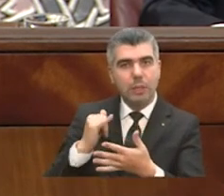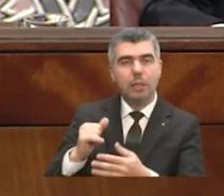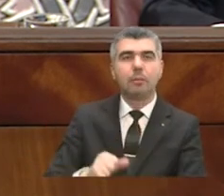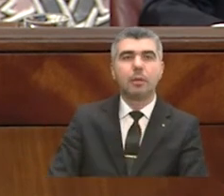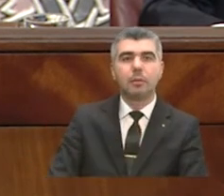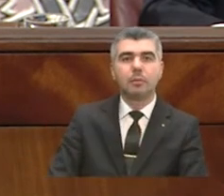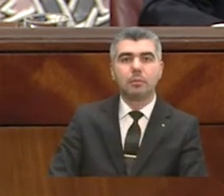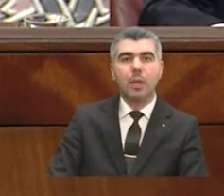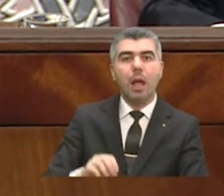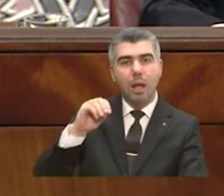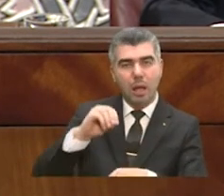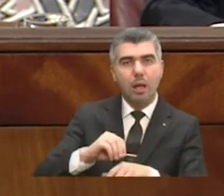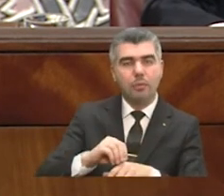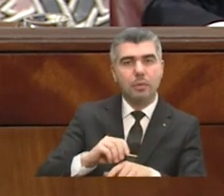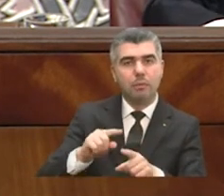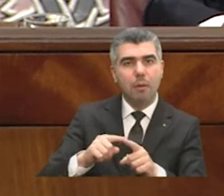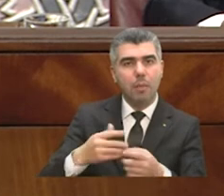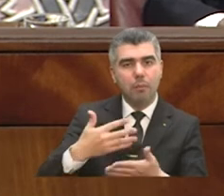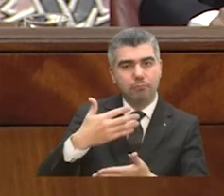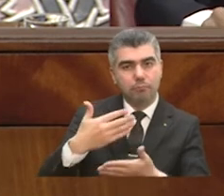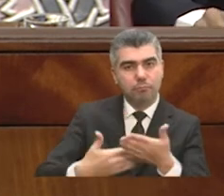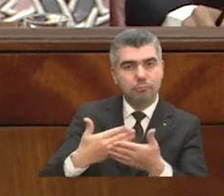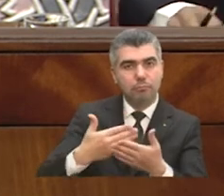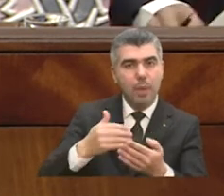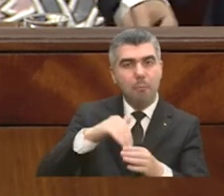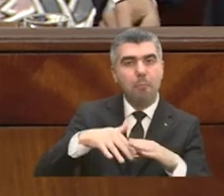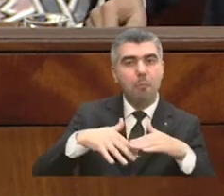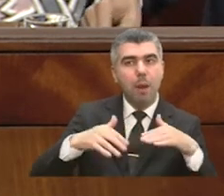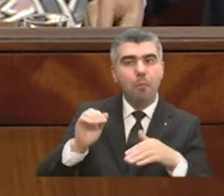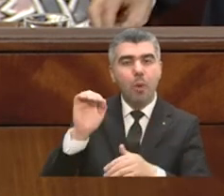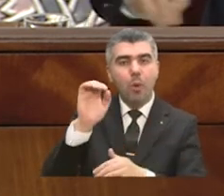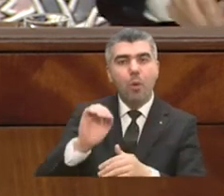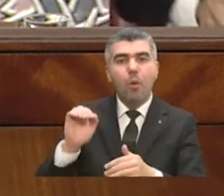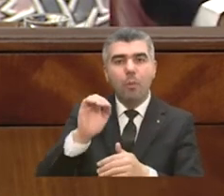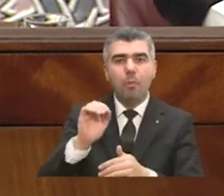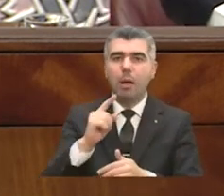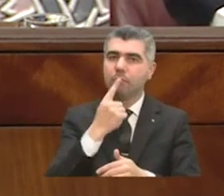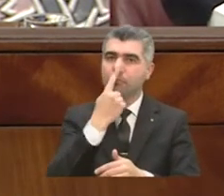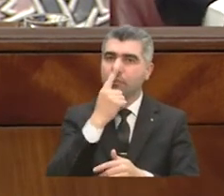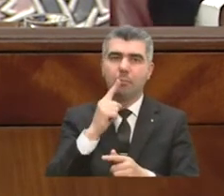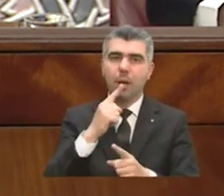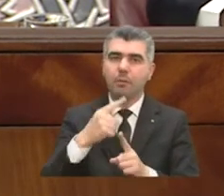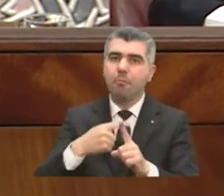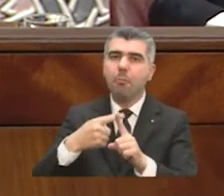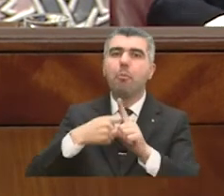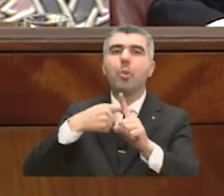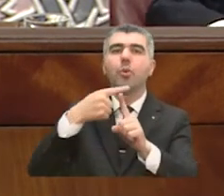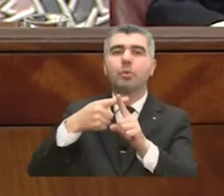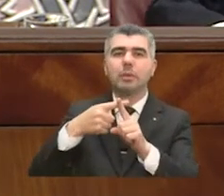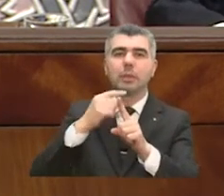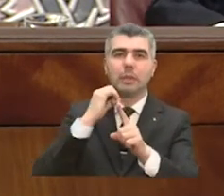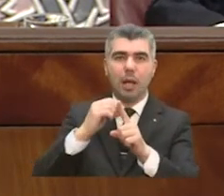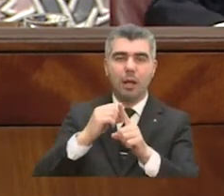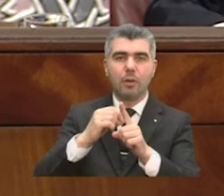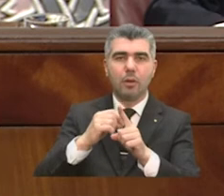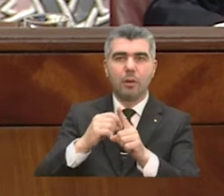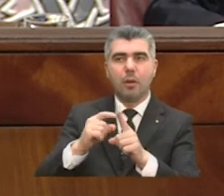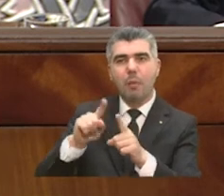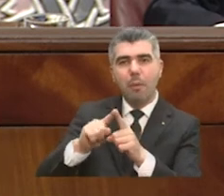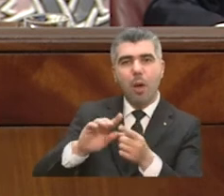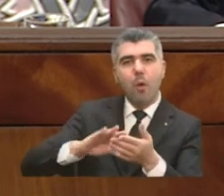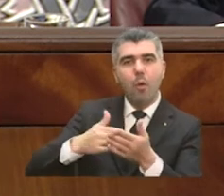les valeurs communes et les intérêts partagés. Il considère cette décision